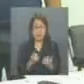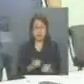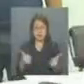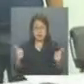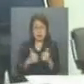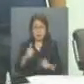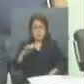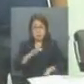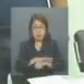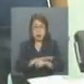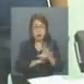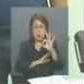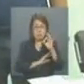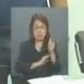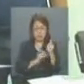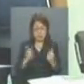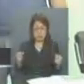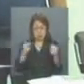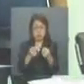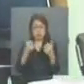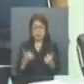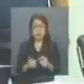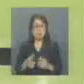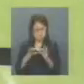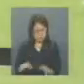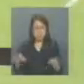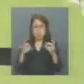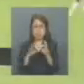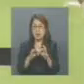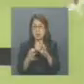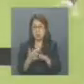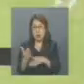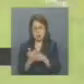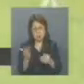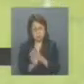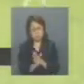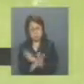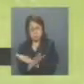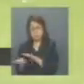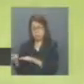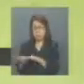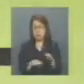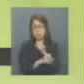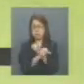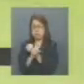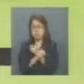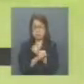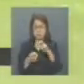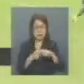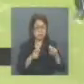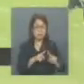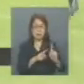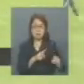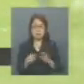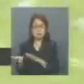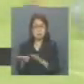เลิศในเย็นวันนี้ถือว่าเป็นเกมบิ๊กแมตช์ซึ่งได้มีการเตรียมการวางมาตรการรักษาความปลอดภัยอย่างเข้มงวดใช้เจ้าหน้าที่